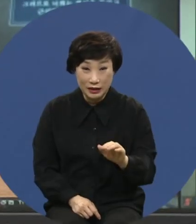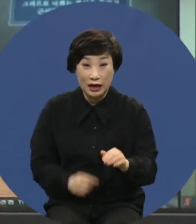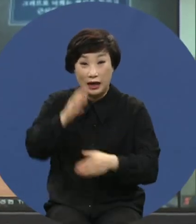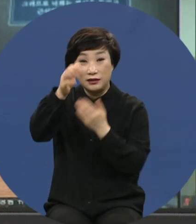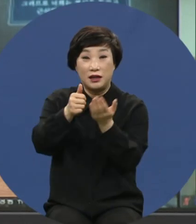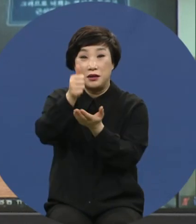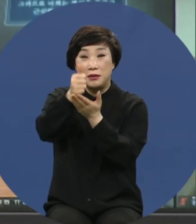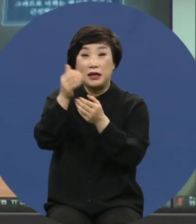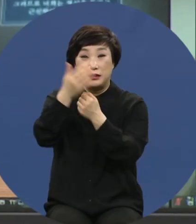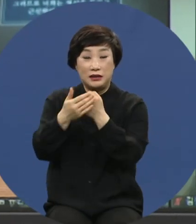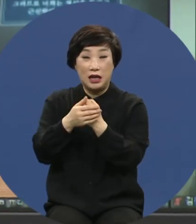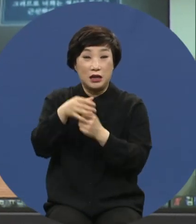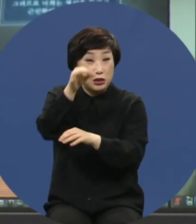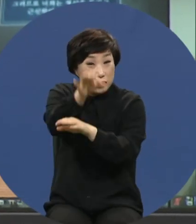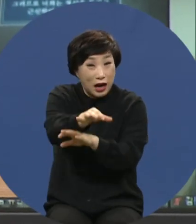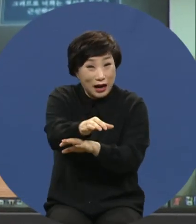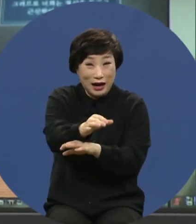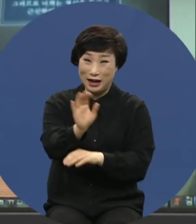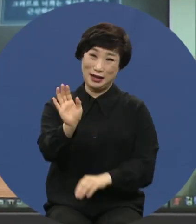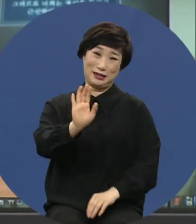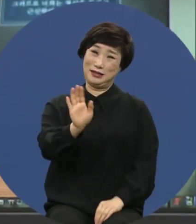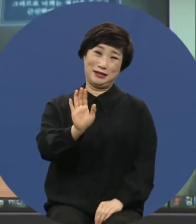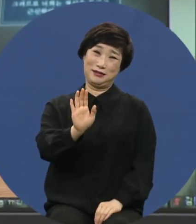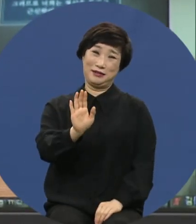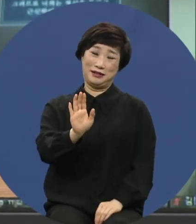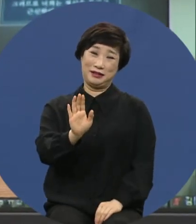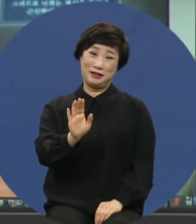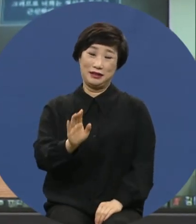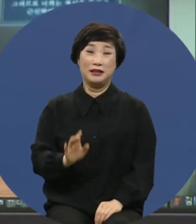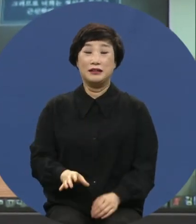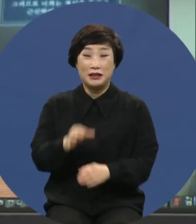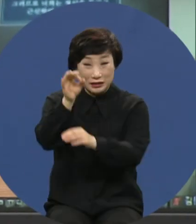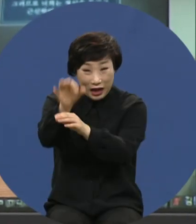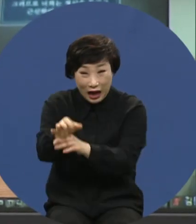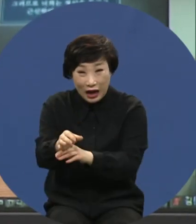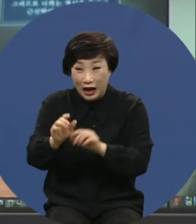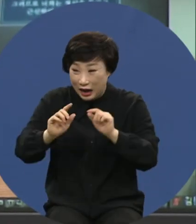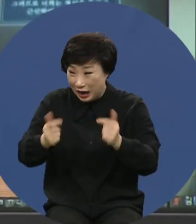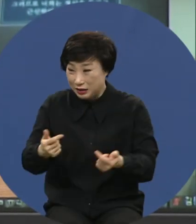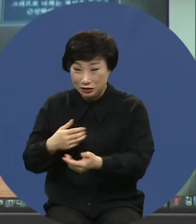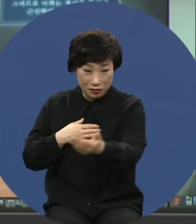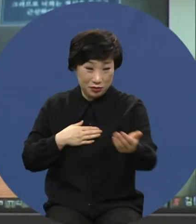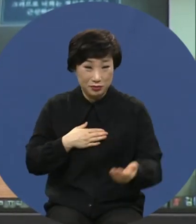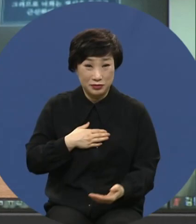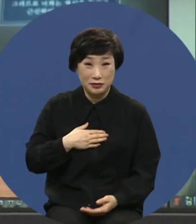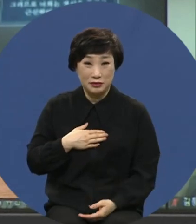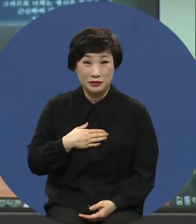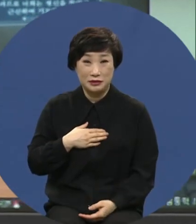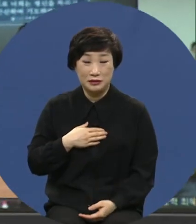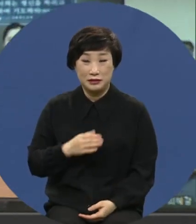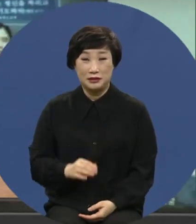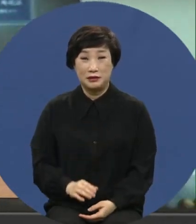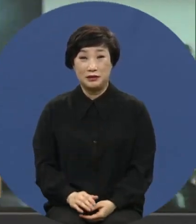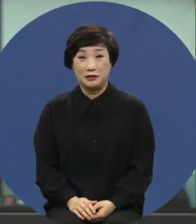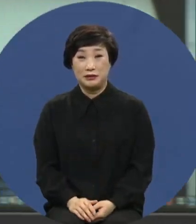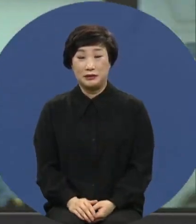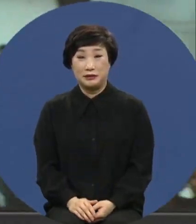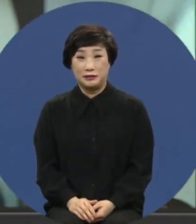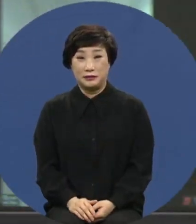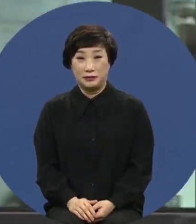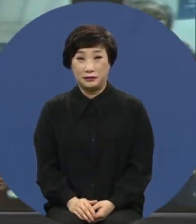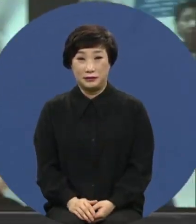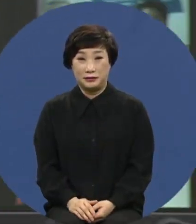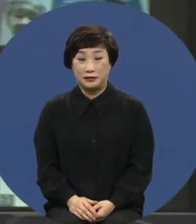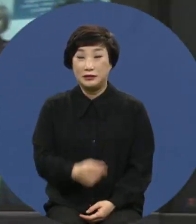하나님의 은혜는 돈 주고 얻을 수 있는 것이 아니요 돈 주고 살 수 있는 것이 아닙니다. 예,